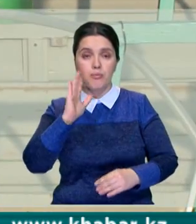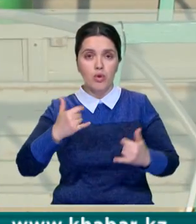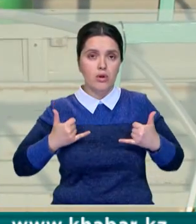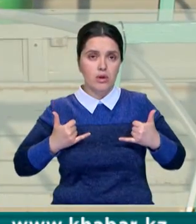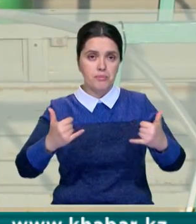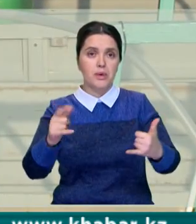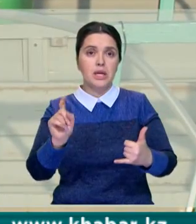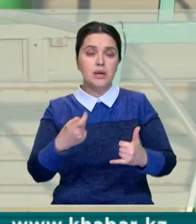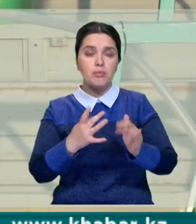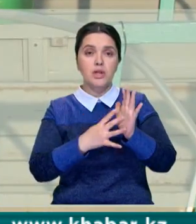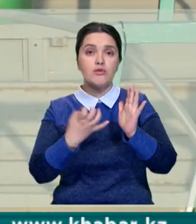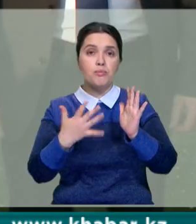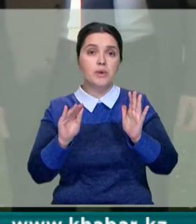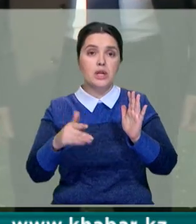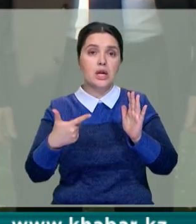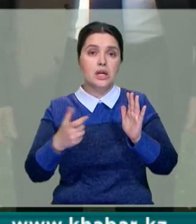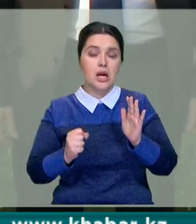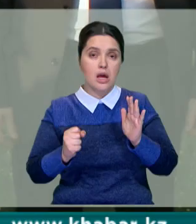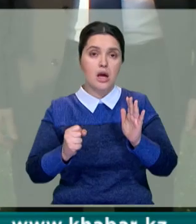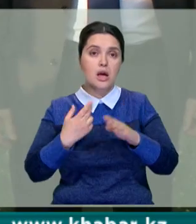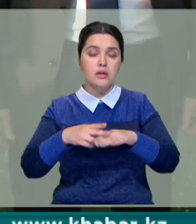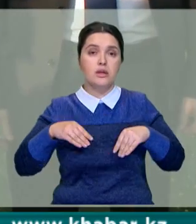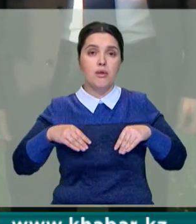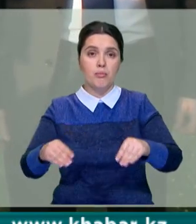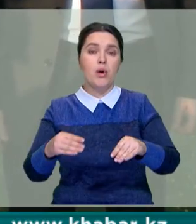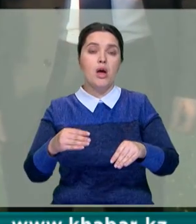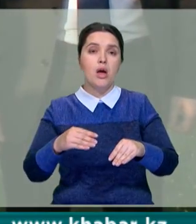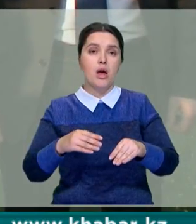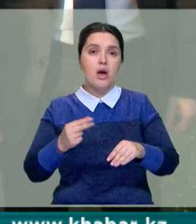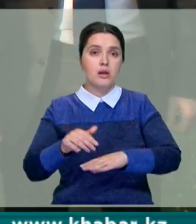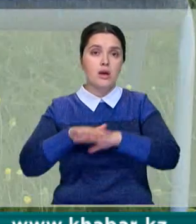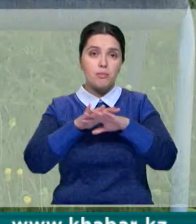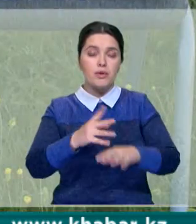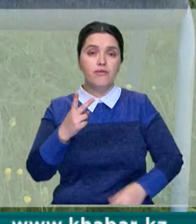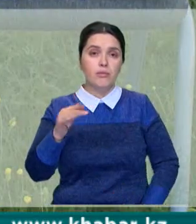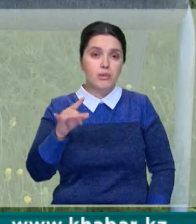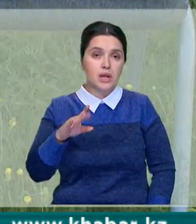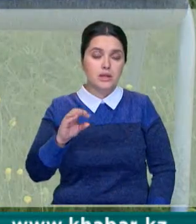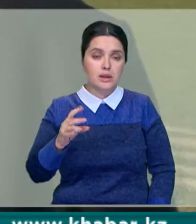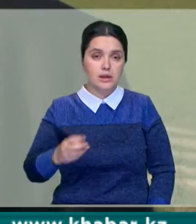обработать 950 тысяч гектаров полей. На это выделено больше 2 миллиардов тенге.